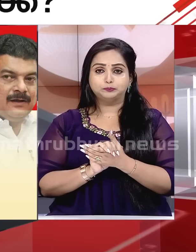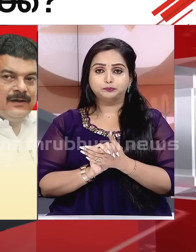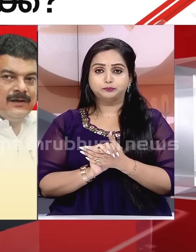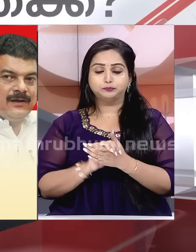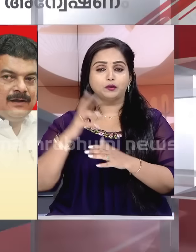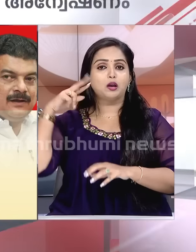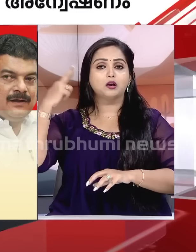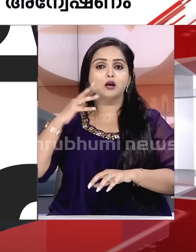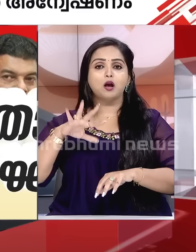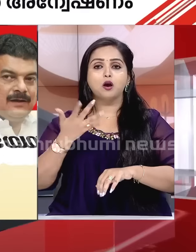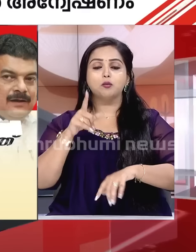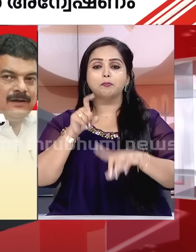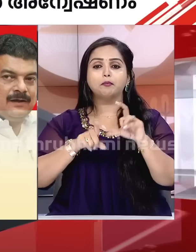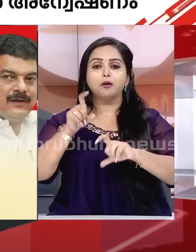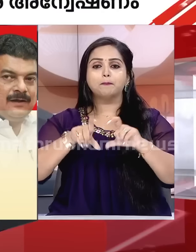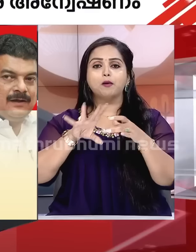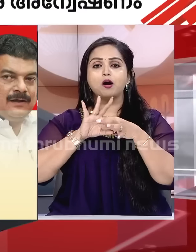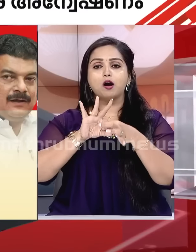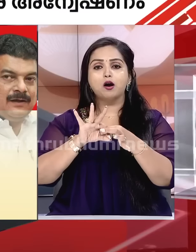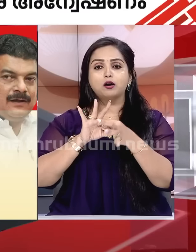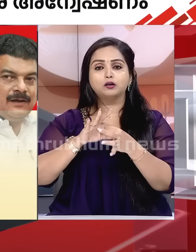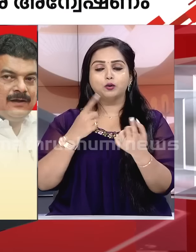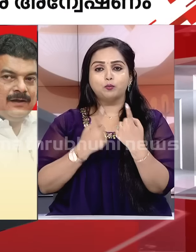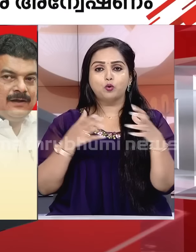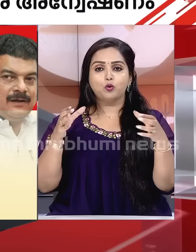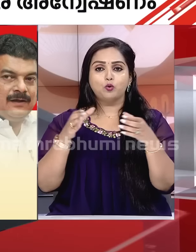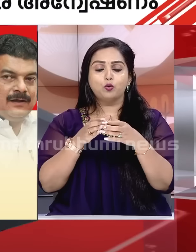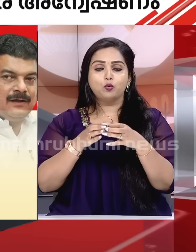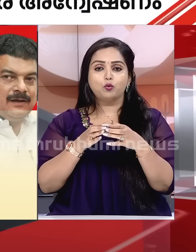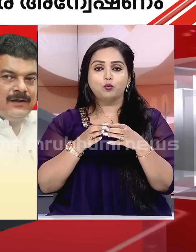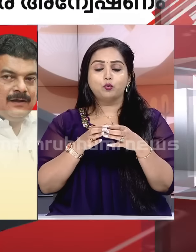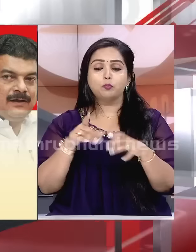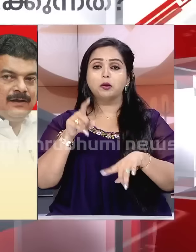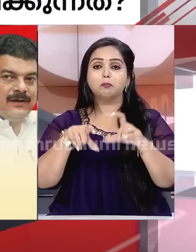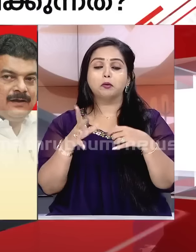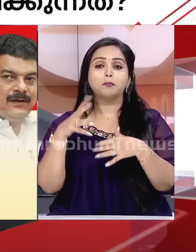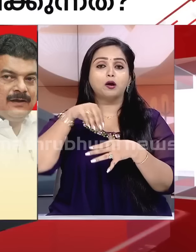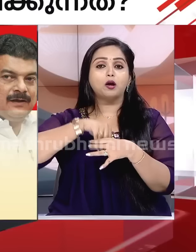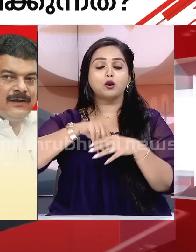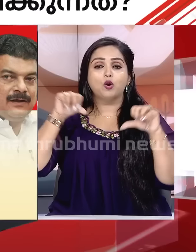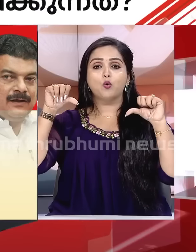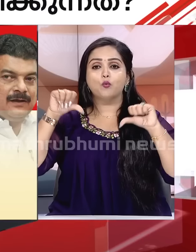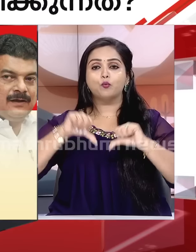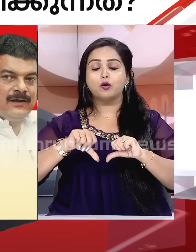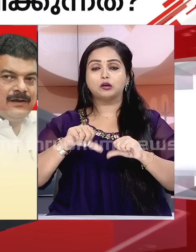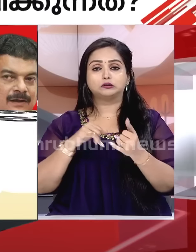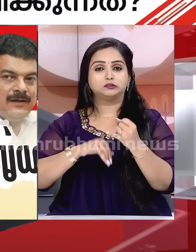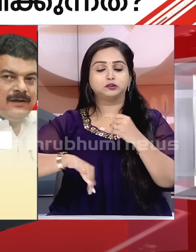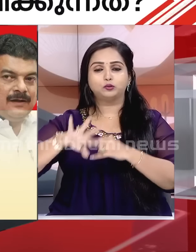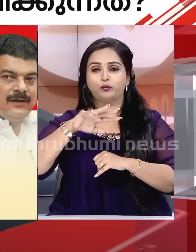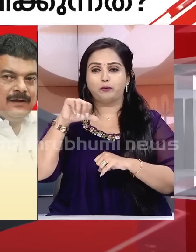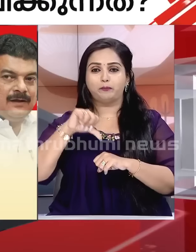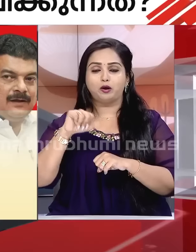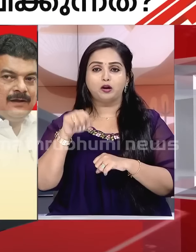കാരണം പൊതുജനങ്ങളെ മുമ്പിൽ ഇനി പാർട്ടിക്ക് അല്ലെങ്കിൽ പാർട്ടിയുടെ അംഗങ്ങൾക്ക് നിലനിൽക്കാൻ പറ്റാത്ത രീതിയിൽ കാര്യങ്ങൾ കൈവിട്ടു പോയിരിക്കുന്നു എന്ന് എനിക്ക്